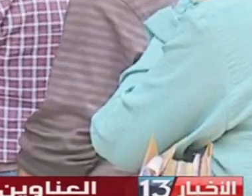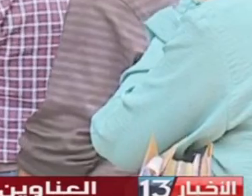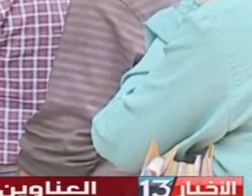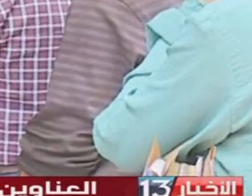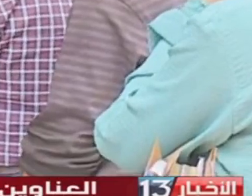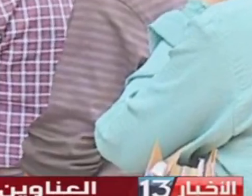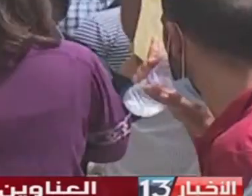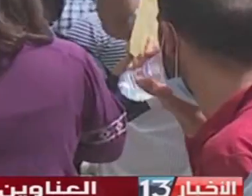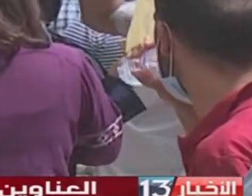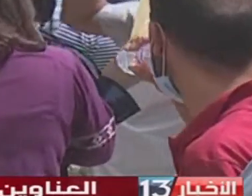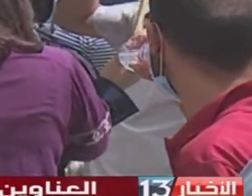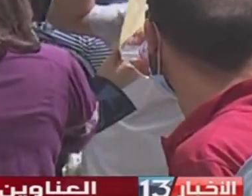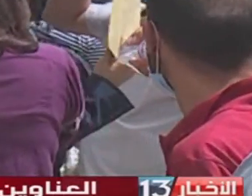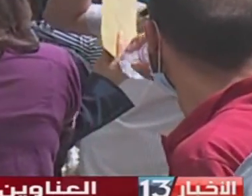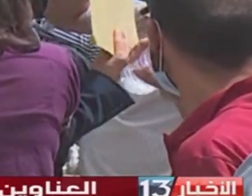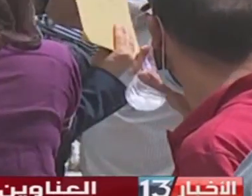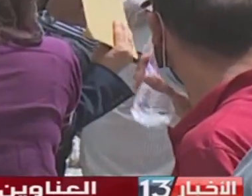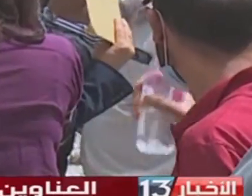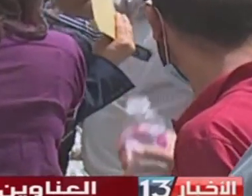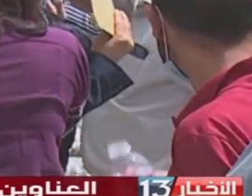يتضرر المواطنين